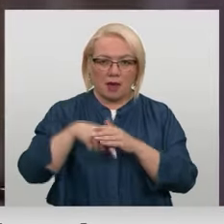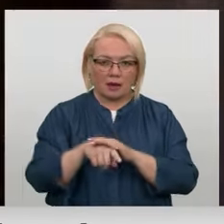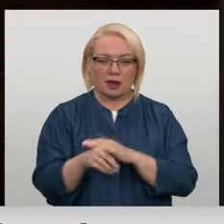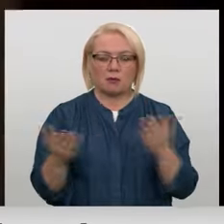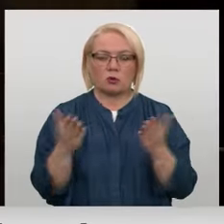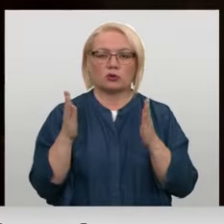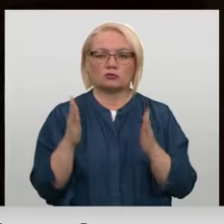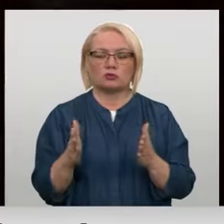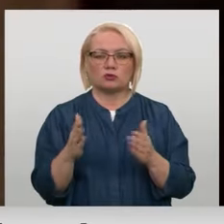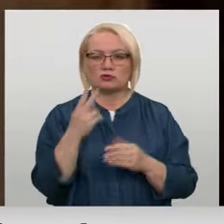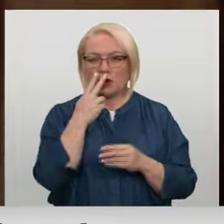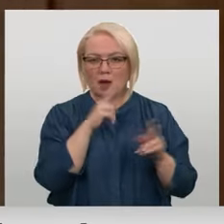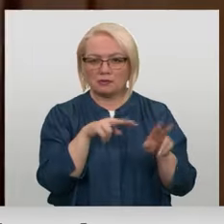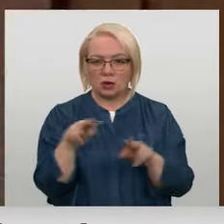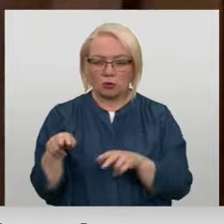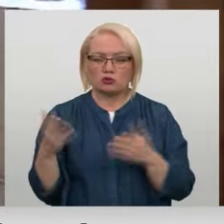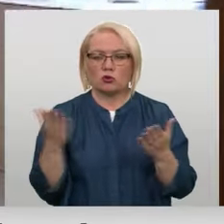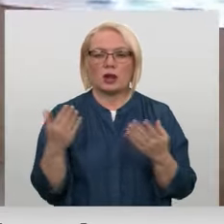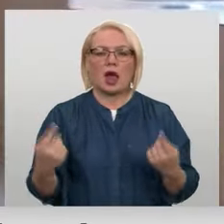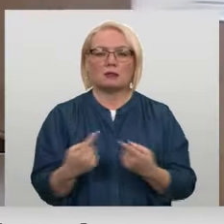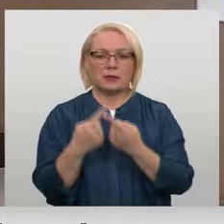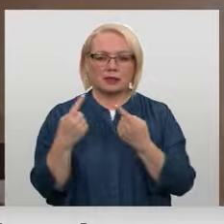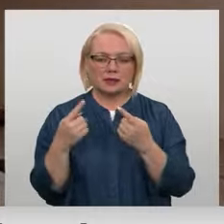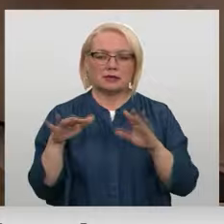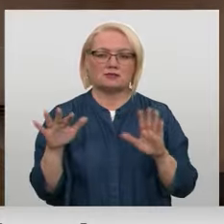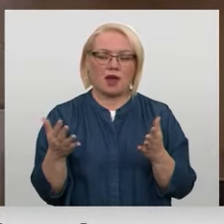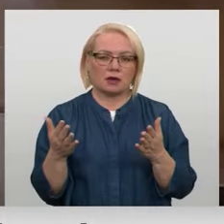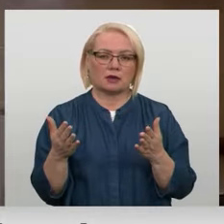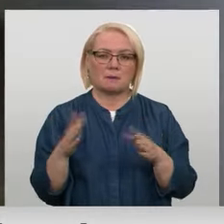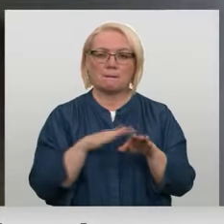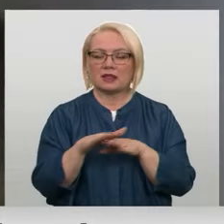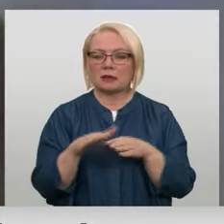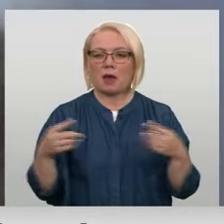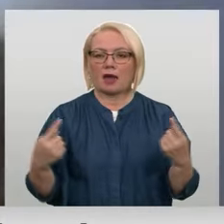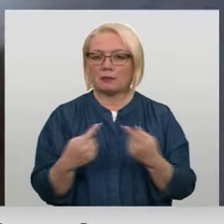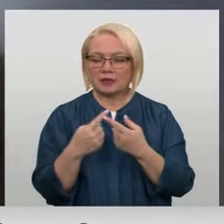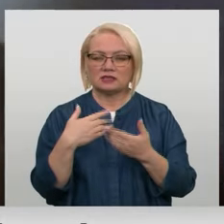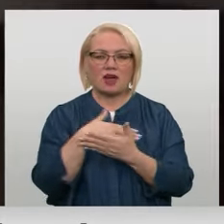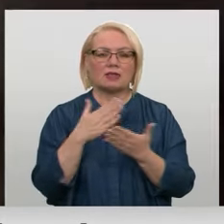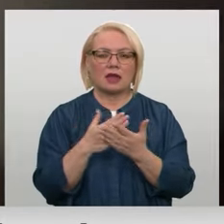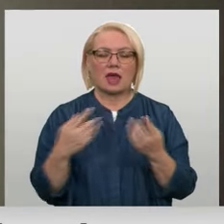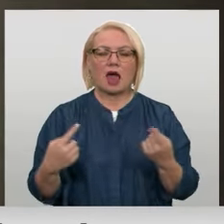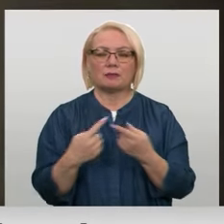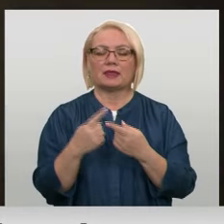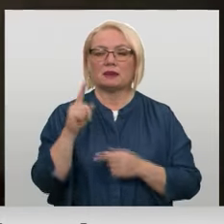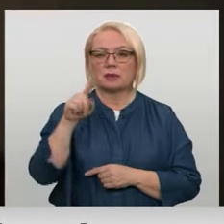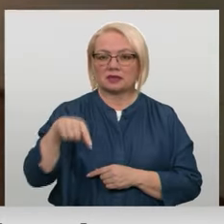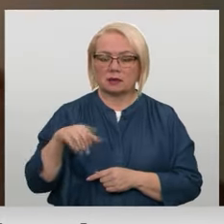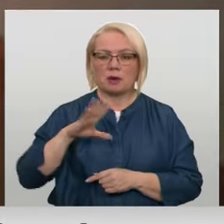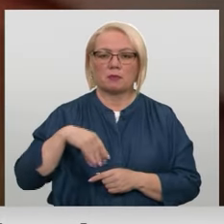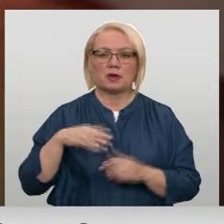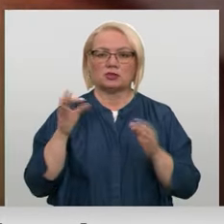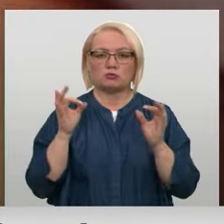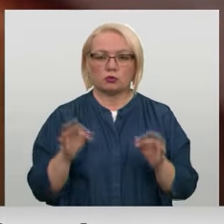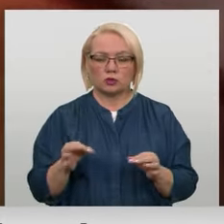būsim apsekojuši un kuri atbildīs vai pilnībā atbildīs vai daļai atbildīs prasībām, pēc būtības kļūs